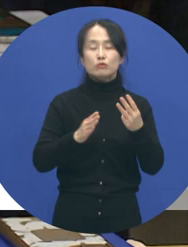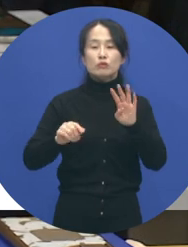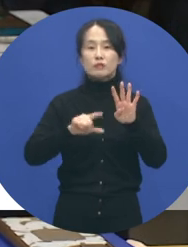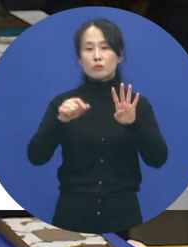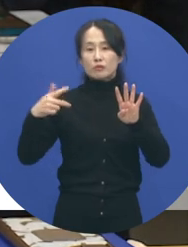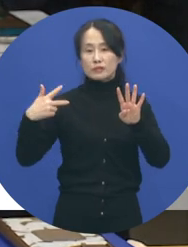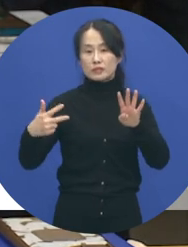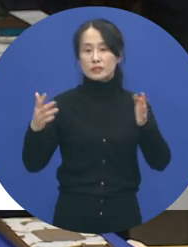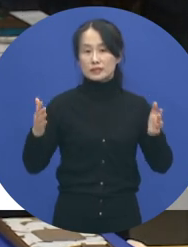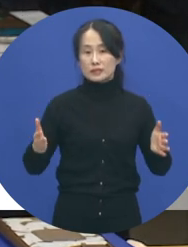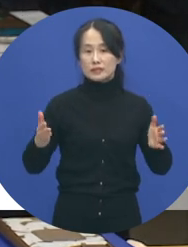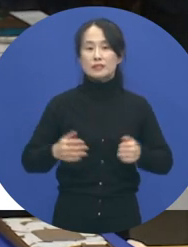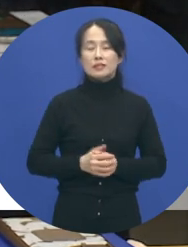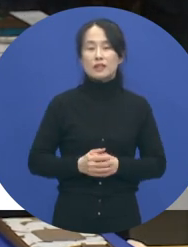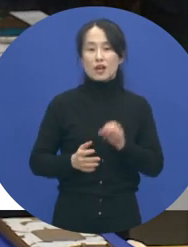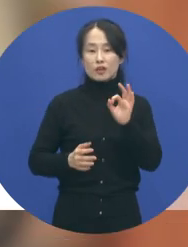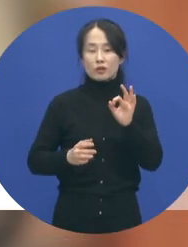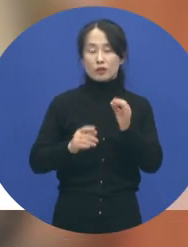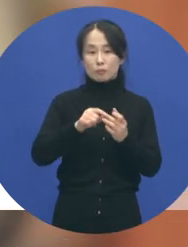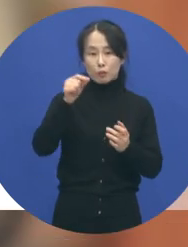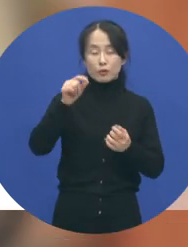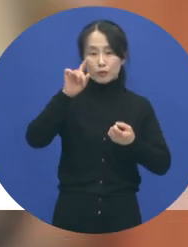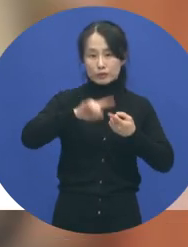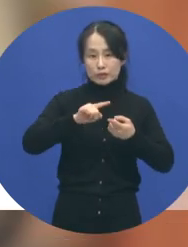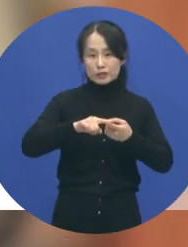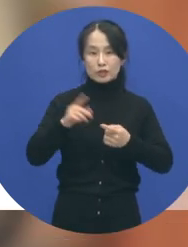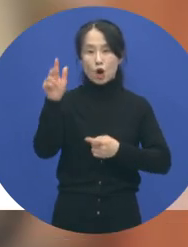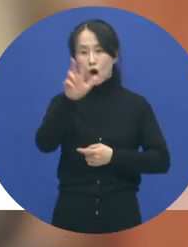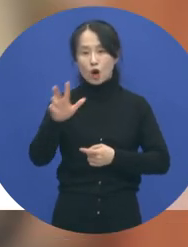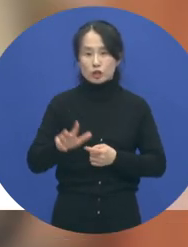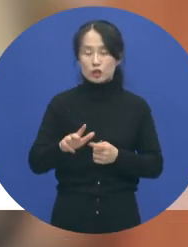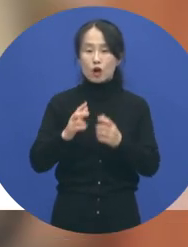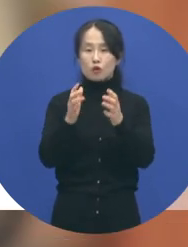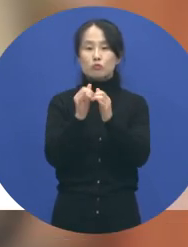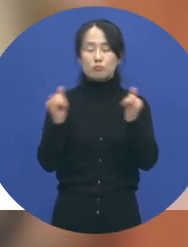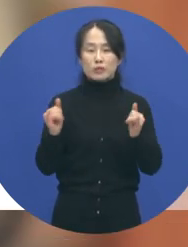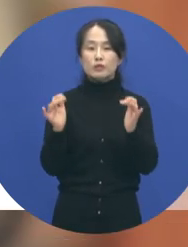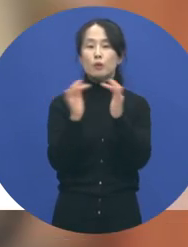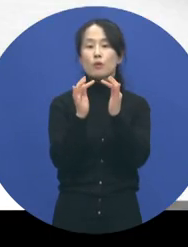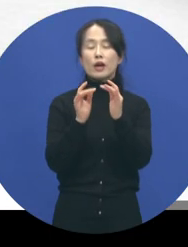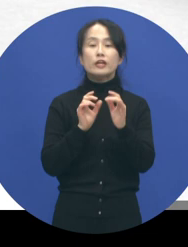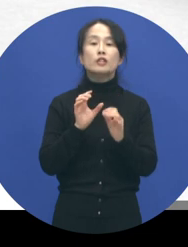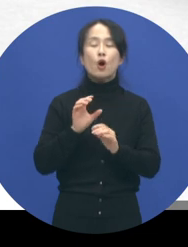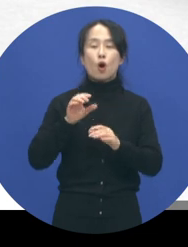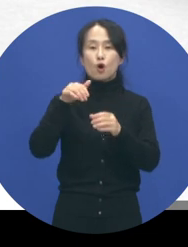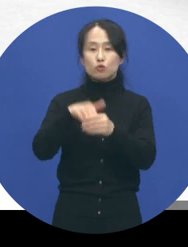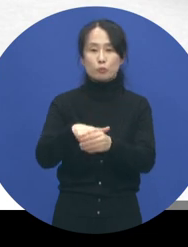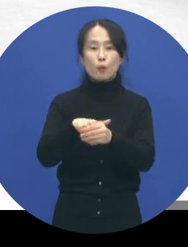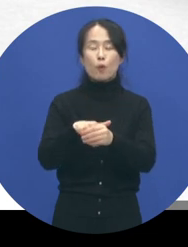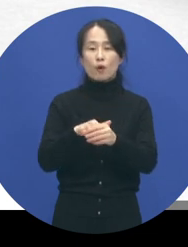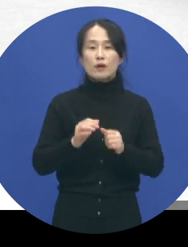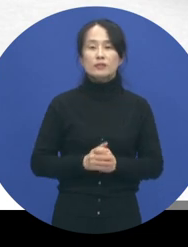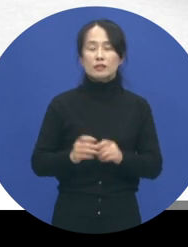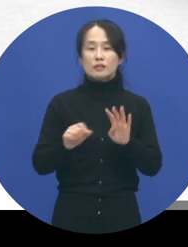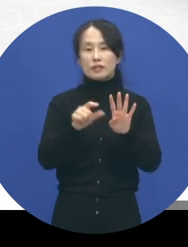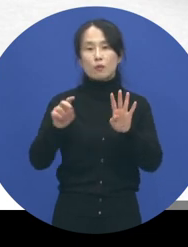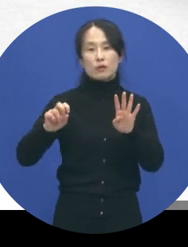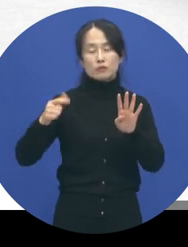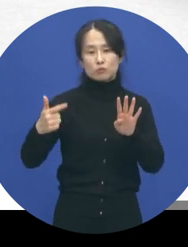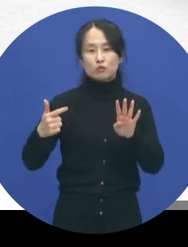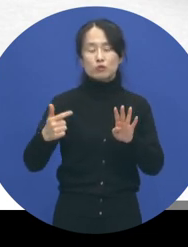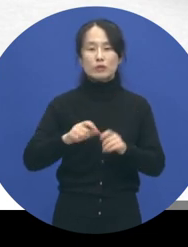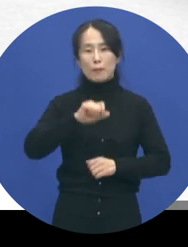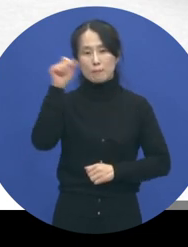7일까지 개 후보작에 대해서 전 국민이 참여하는 온라인 투표를 진행해 4월 26일 대상등 입상작을